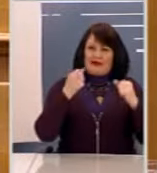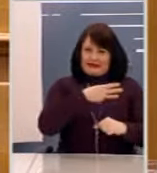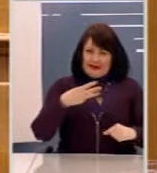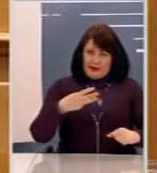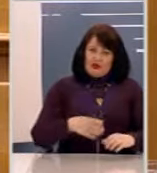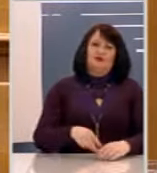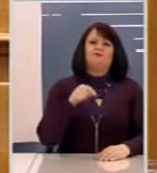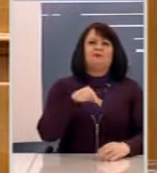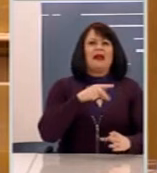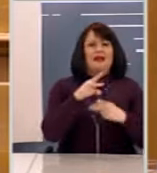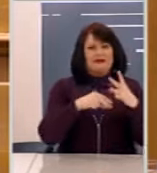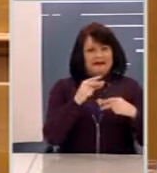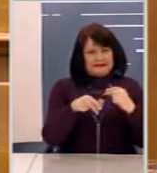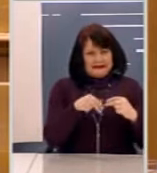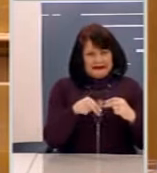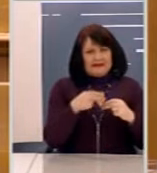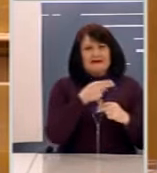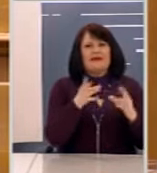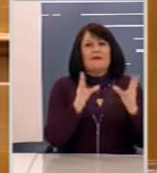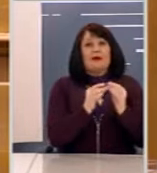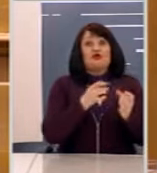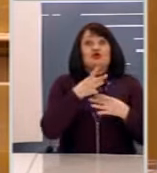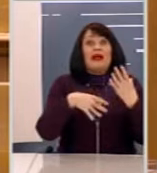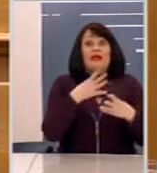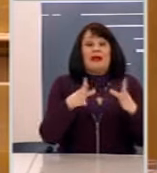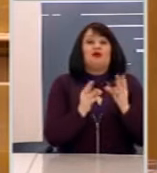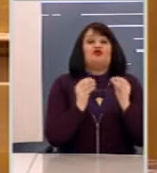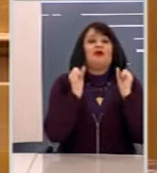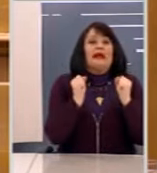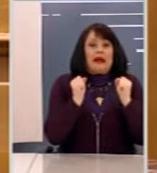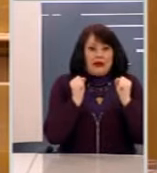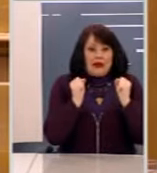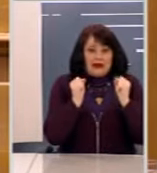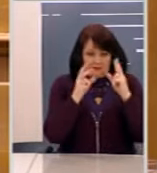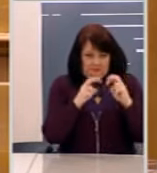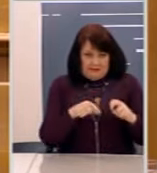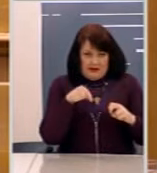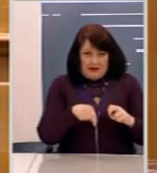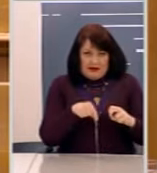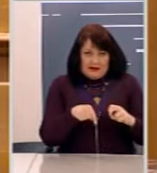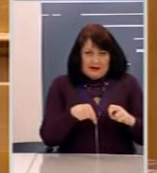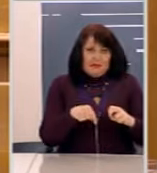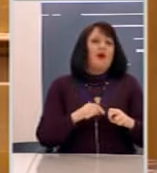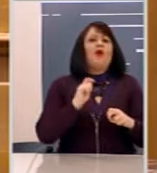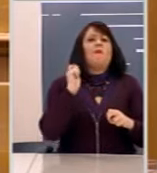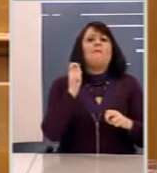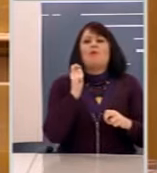υγείας έχει προκαλέσει ευρύτατο πολιτικό εκνευρισμό.